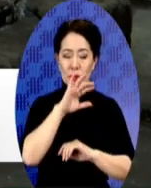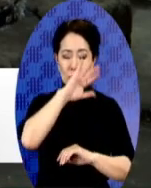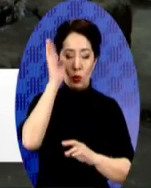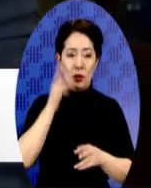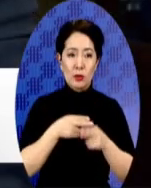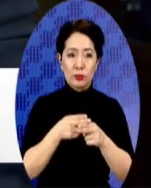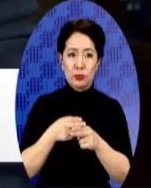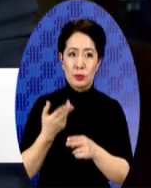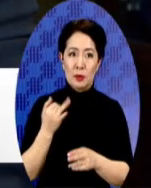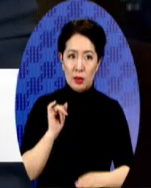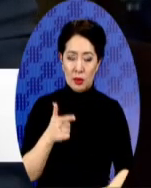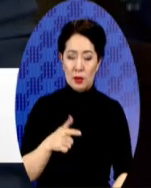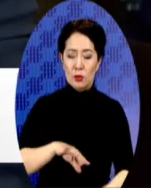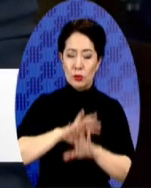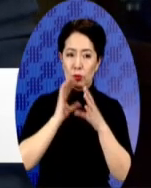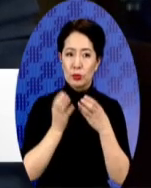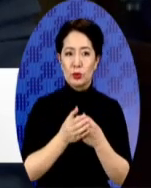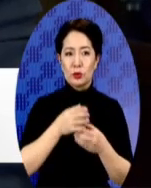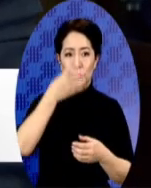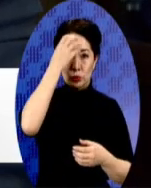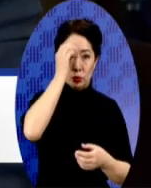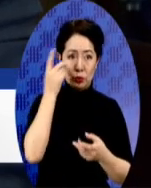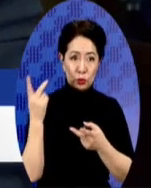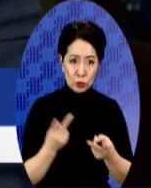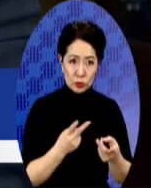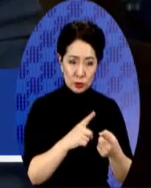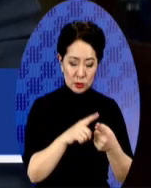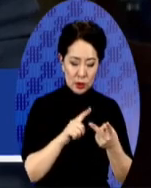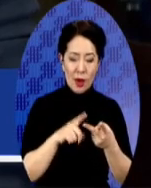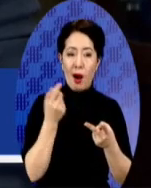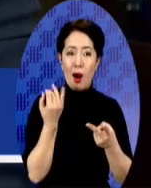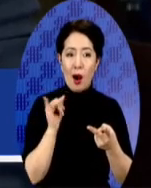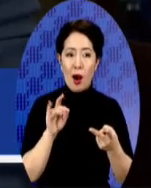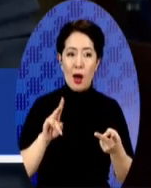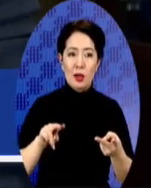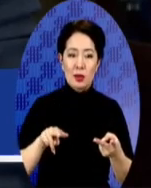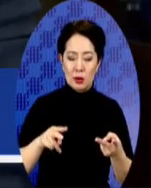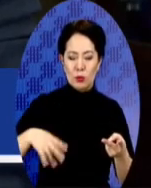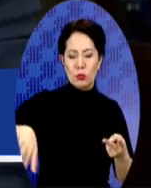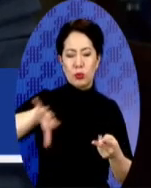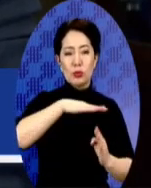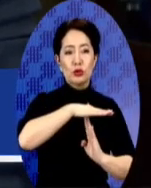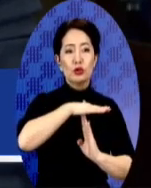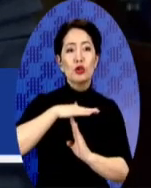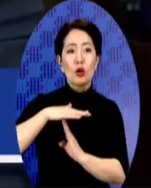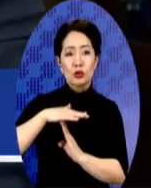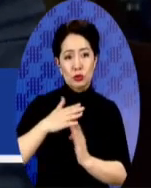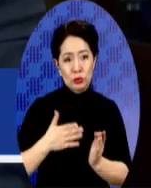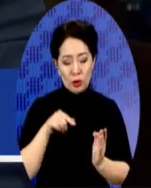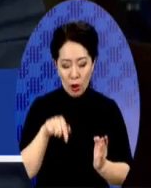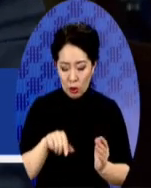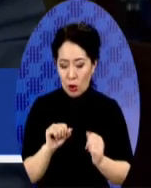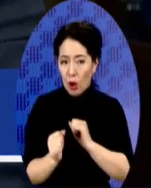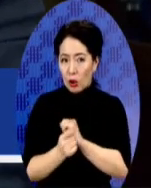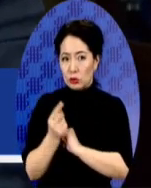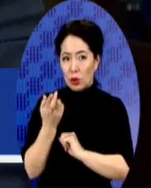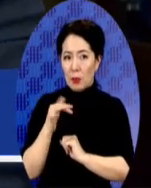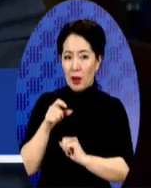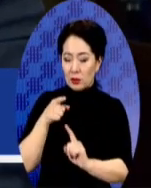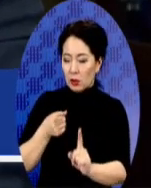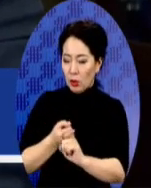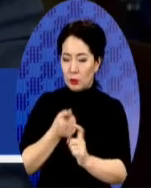байна. Бүх төрлийн үйлчлэгээ, айл өрхүүд өсөл төржээгээр зогсно л гэсэн үг. Тэгэхээр энэ бол өнөөдөр онцгой байдлын хэмжээнд бар